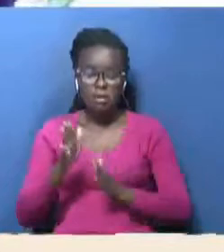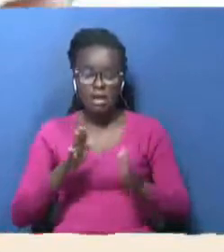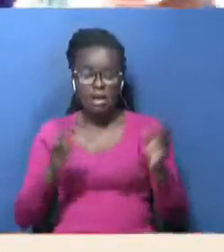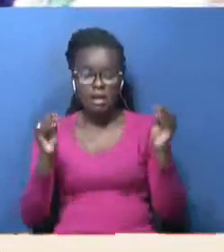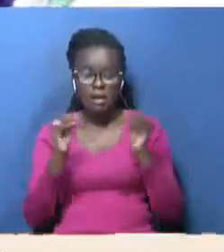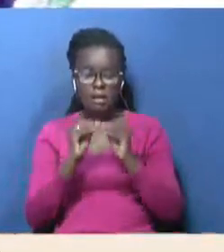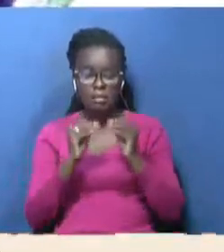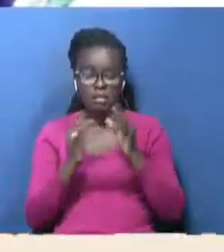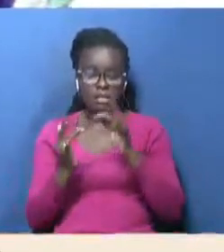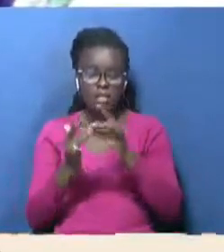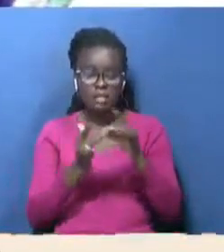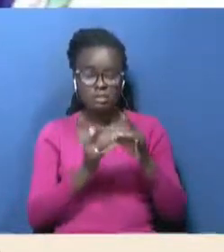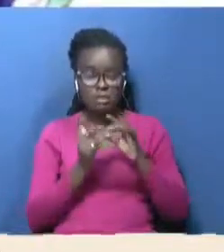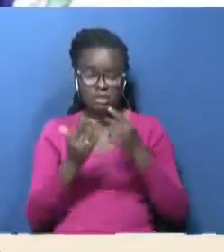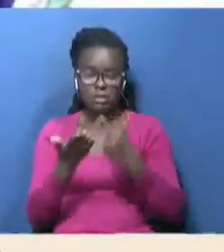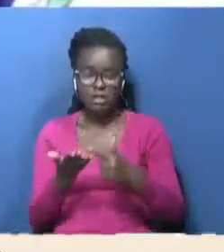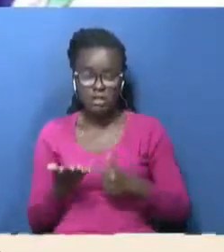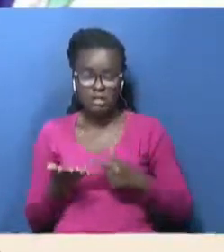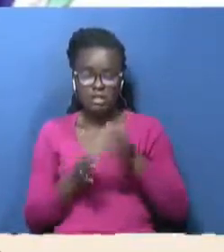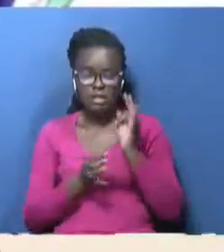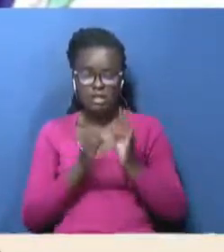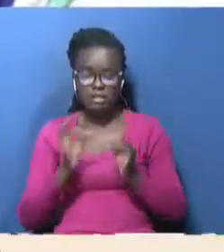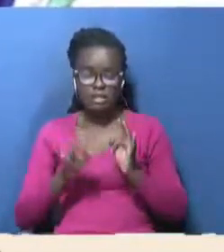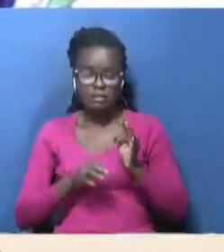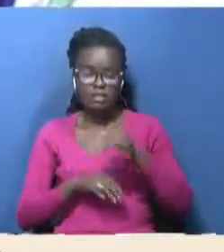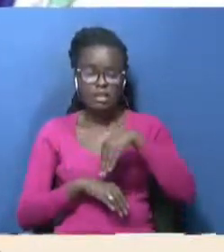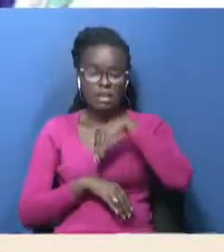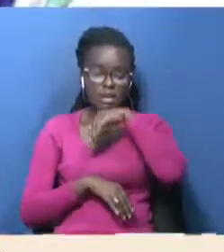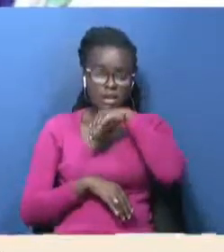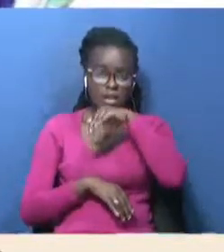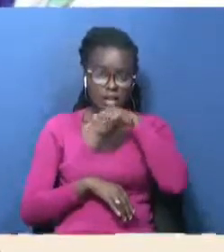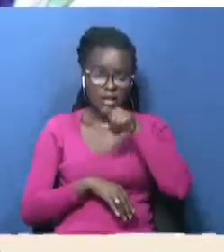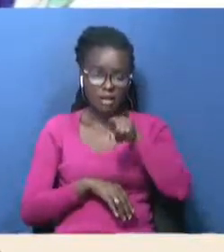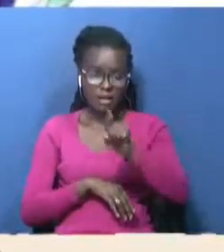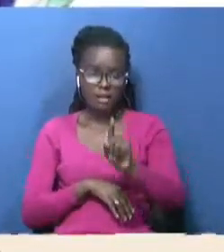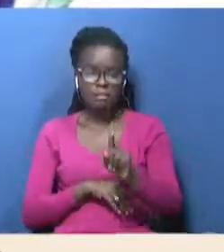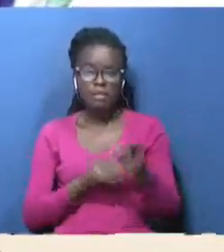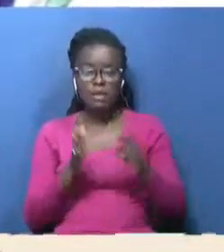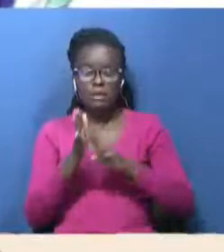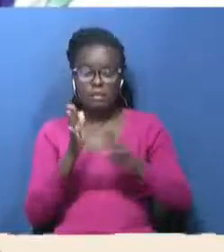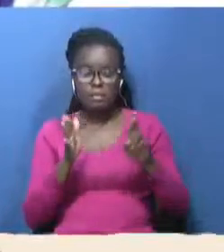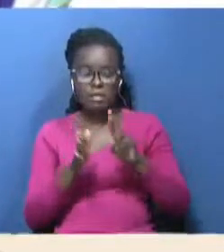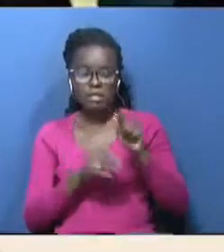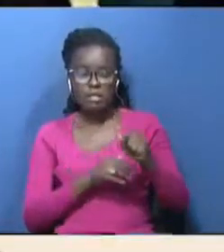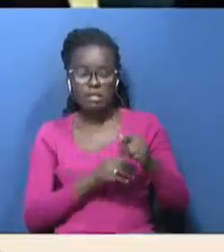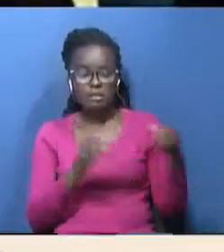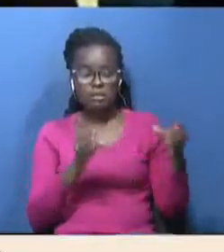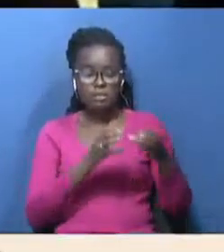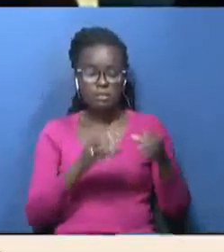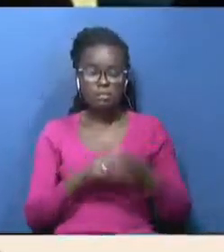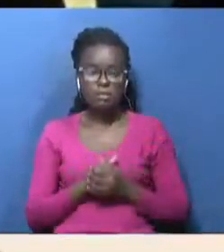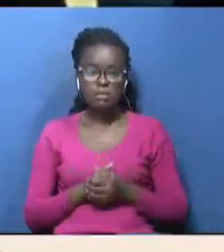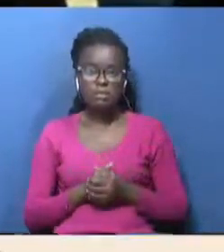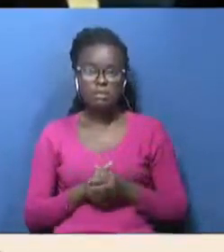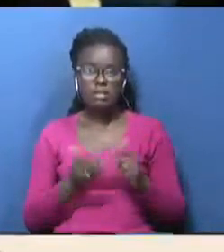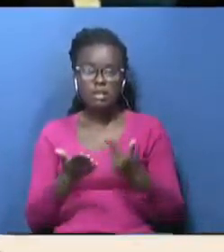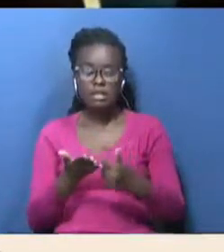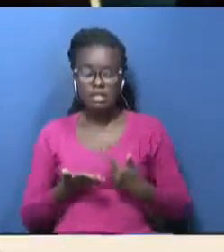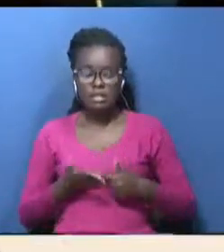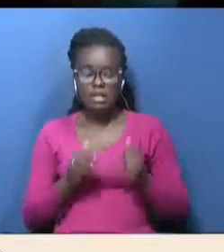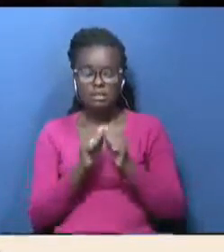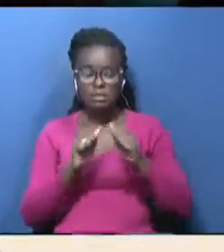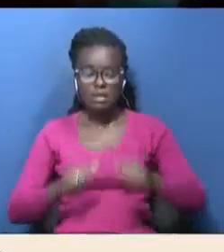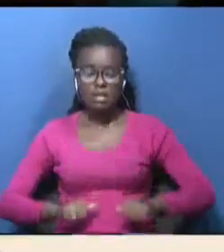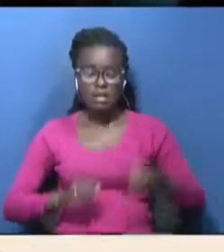mũcemanio wa mwanya wa kwarĩrĩria kana Raila niwe ũkarirũkia bendera ya kĩama gĩkĩ. Tutajadiliana kama